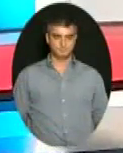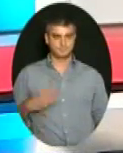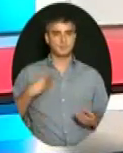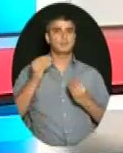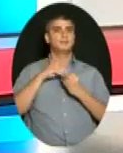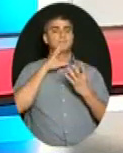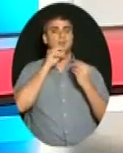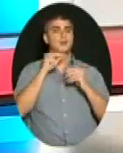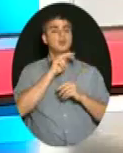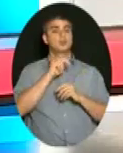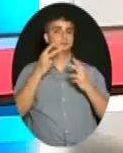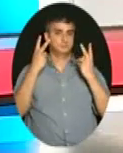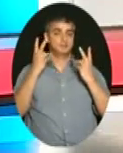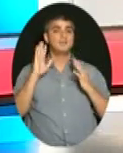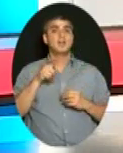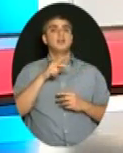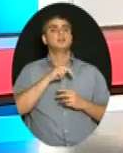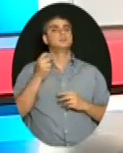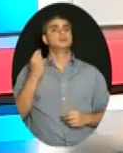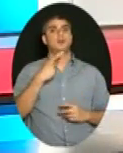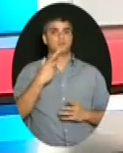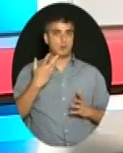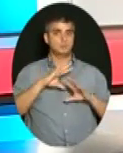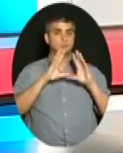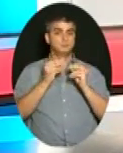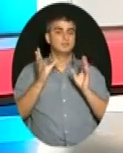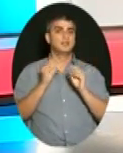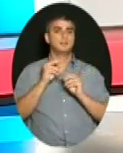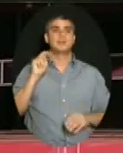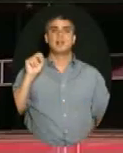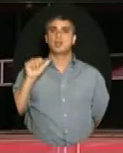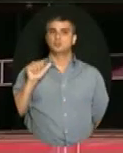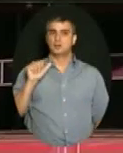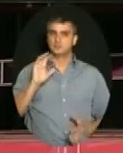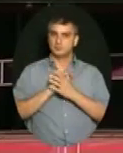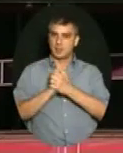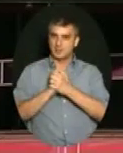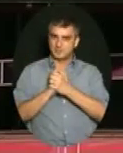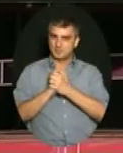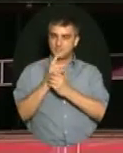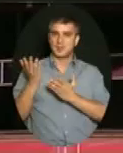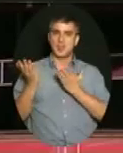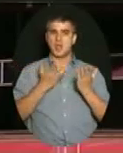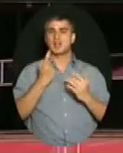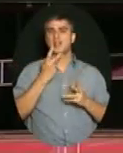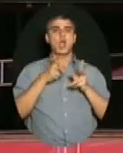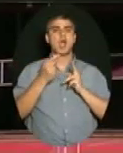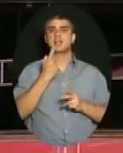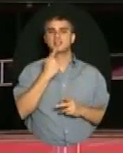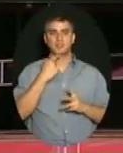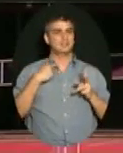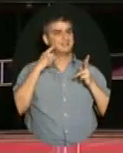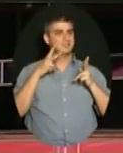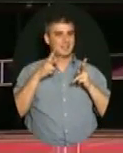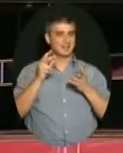אנחנו מוסיפים לדון בענייני היום ובענייני השבוע כולו עם נילי אושרוב, שלום לך. אהלן. האורחת הלשונית שלנו,